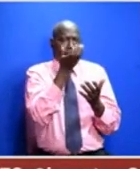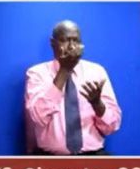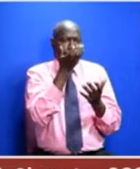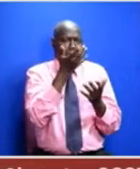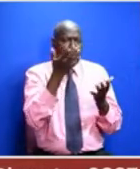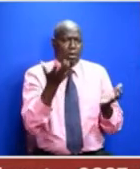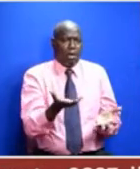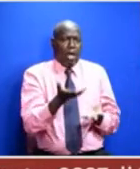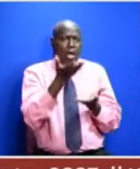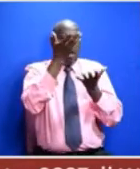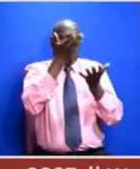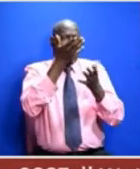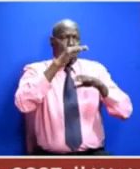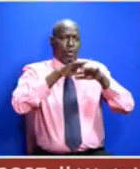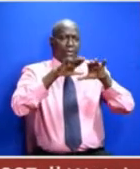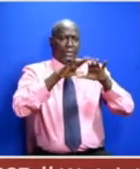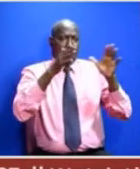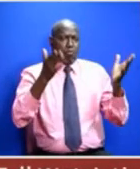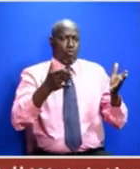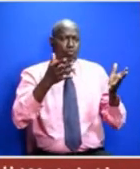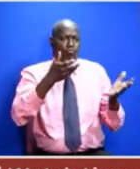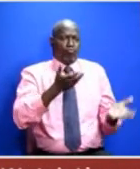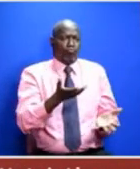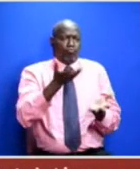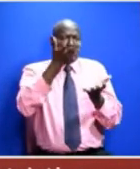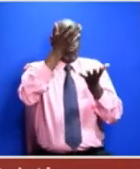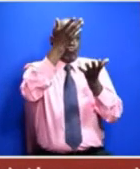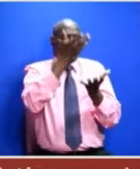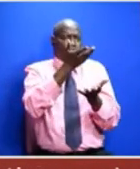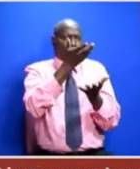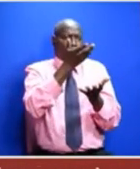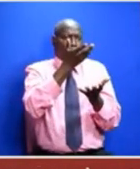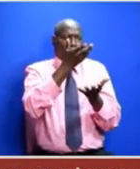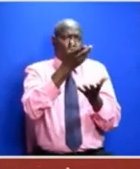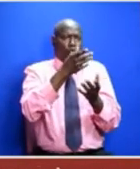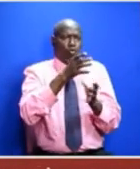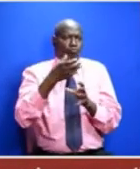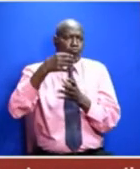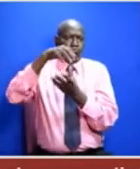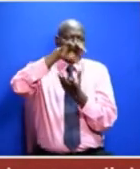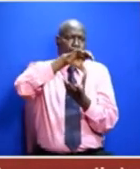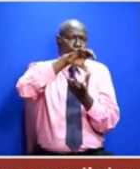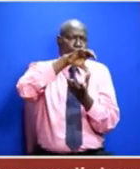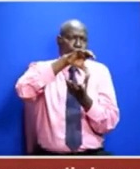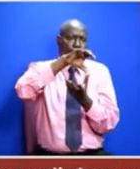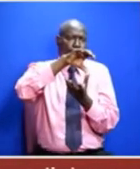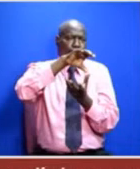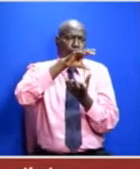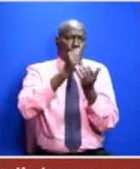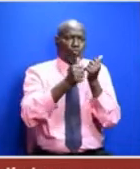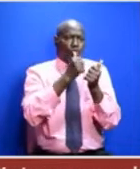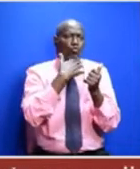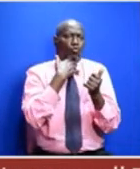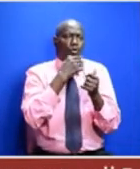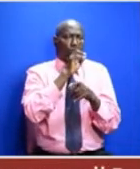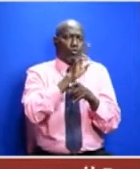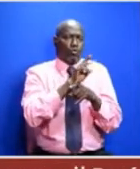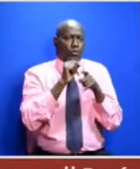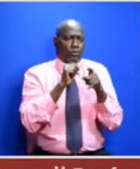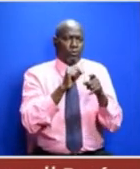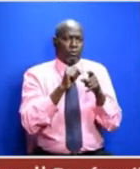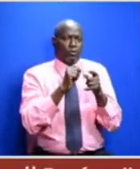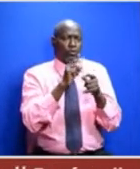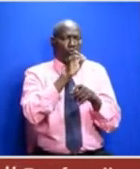pameinuka kiasi, kama ni kwa meza ama kwa stuli, inua hivi na uweke ndani maji kiwango chini unataka kutumia. Hayo